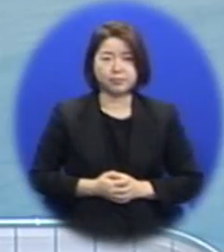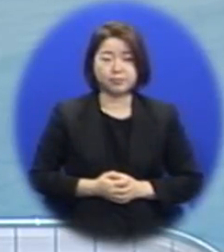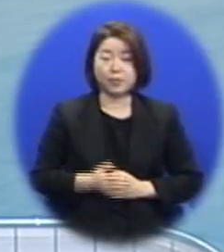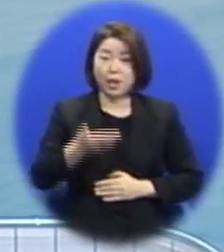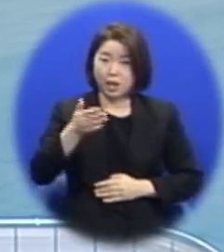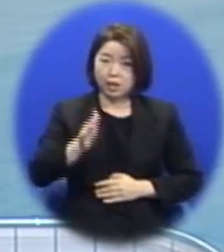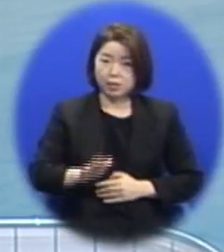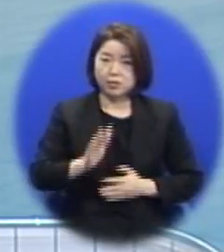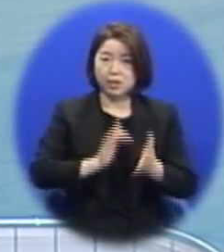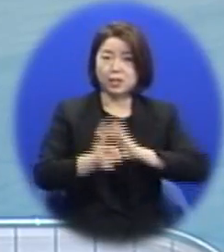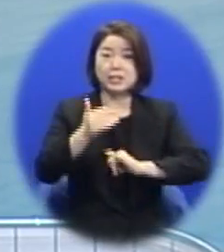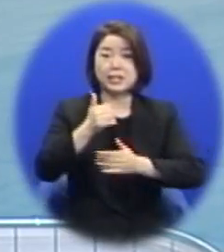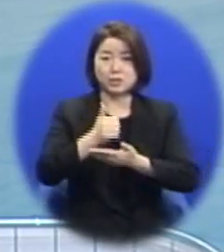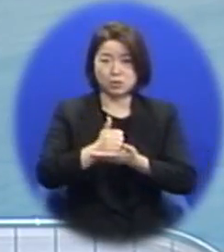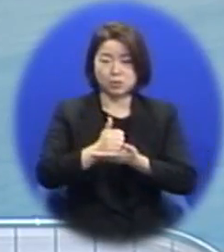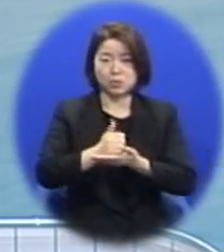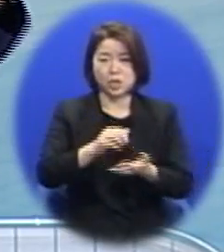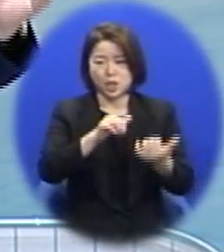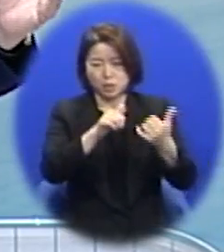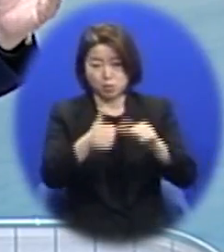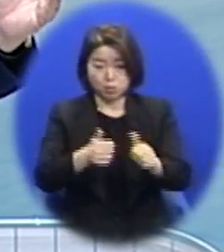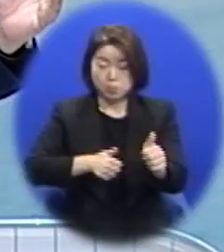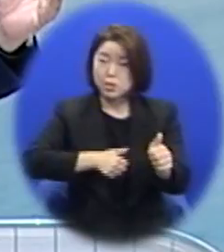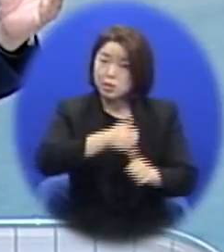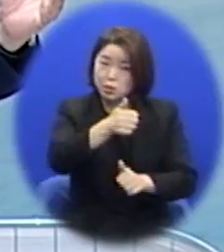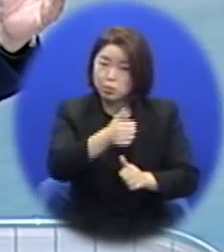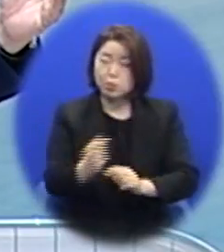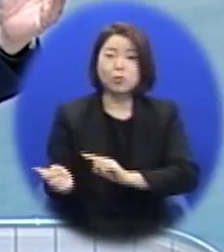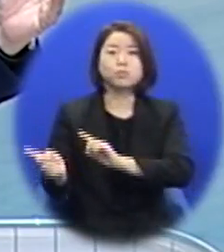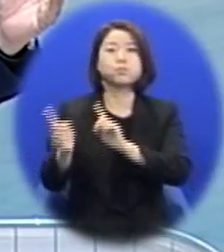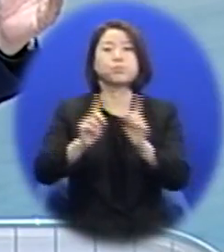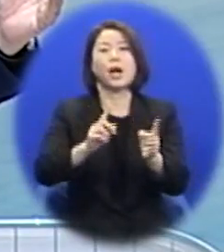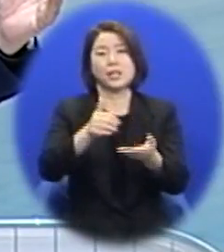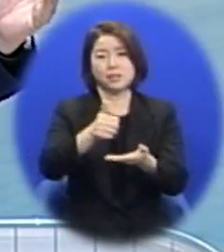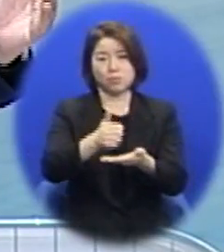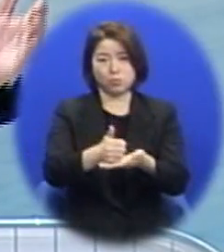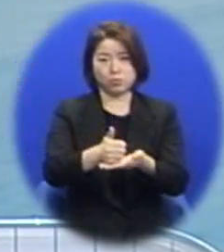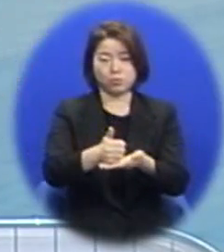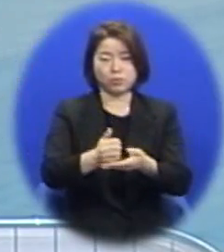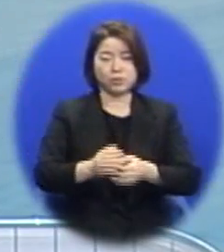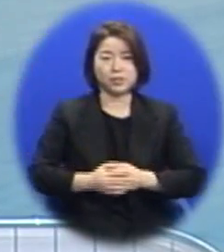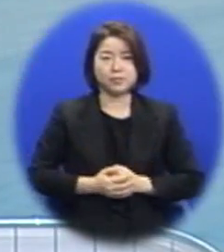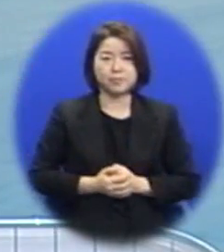그런데 예수님은 죽음을 이기시고 부활하신 분이시죠.